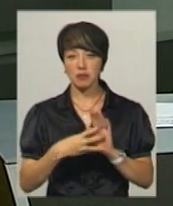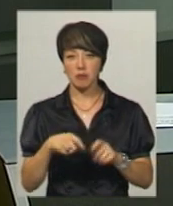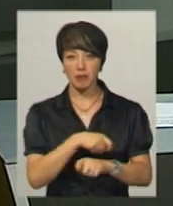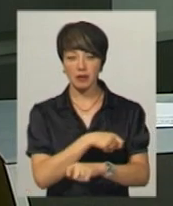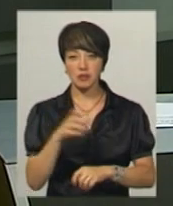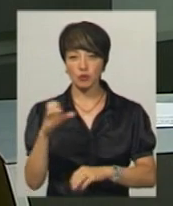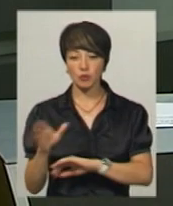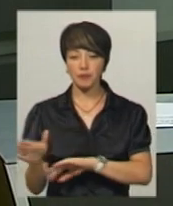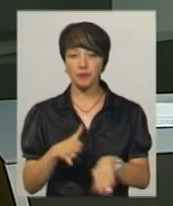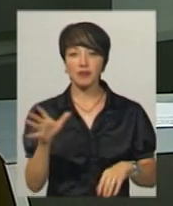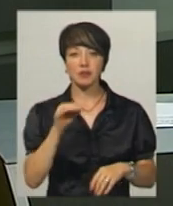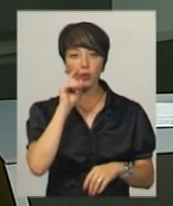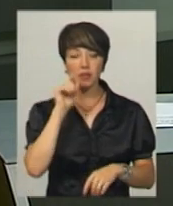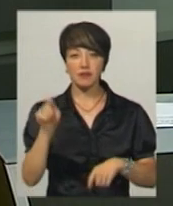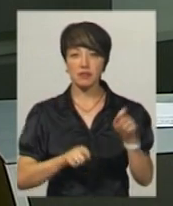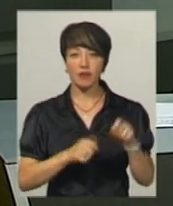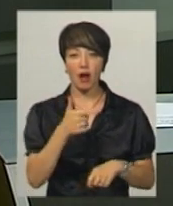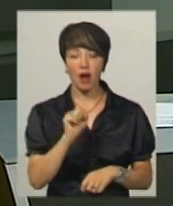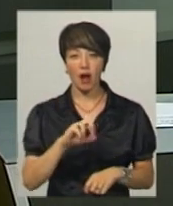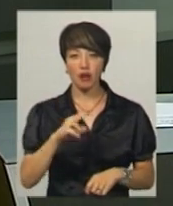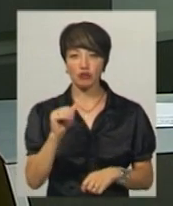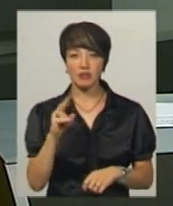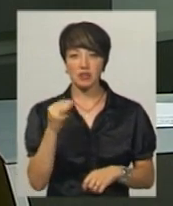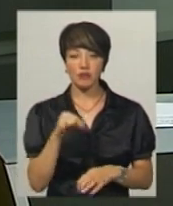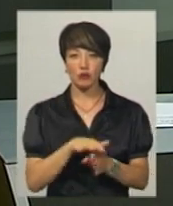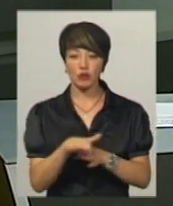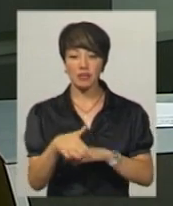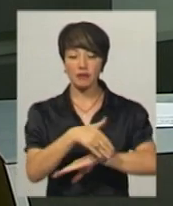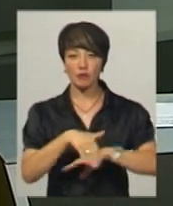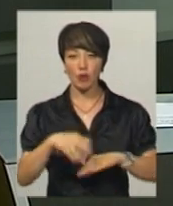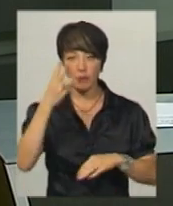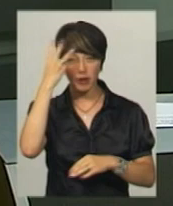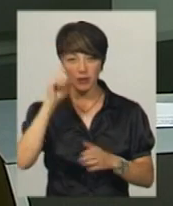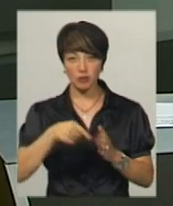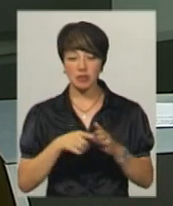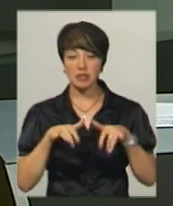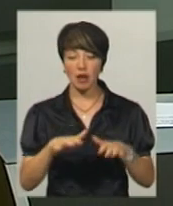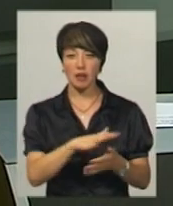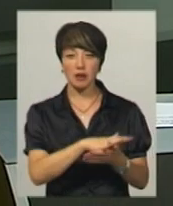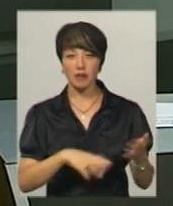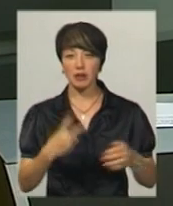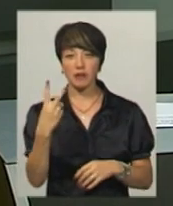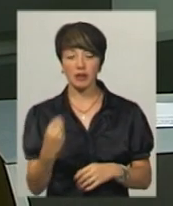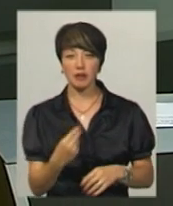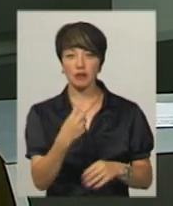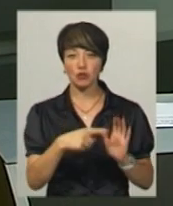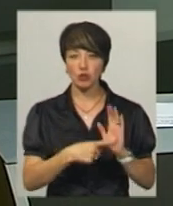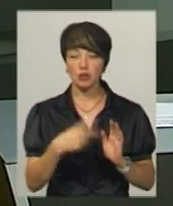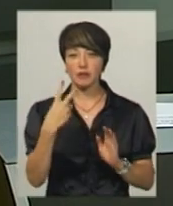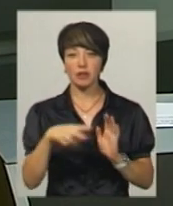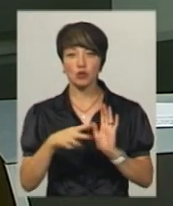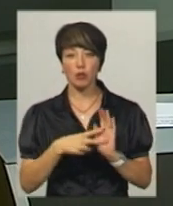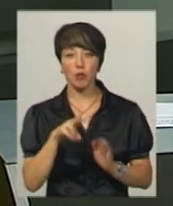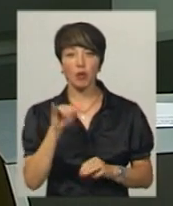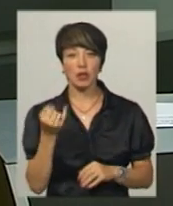Всеукраїнський фестиваль «Гальчевський фест» вперше відбудеться під відкритим небом у Хмельницькому. Захід триватиме два дні – 26 та